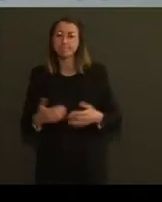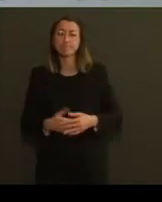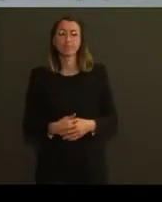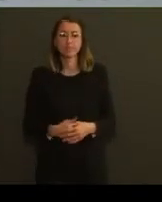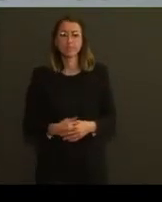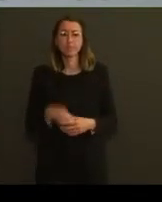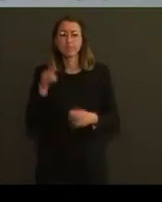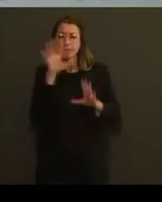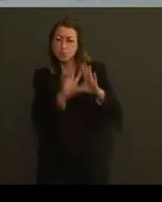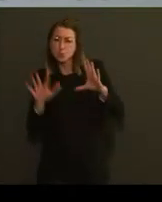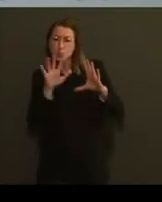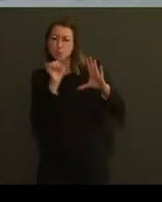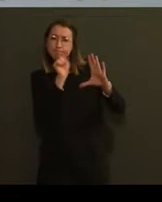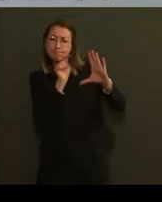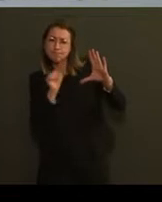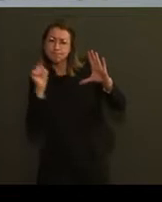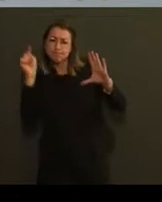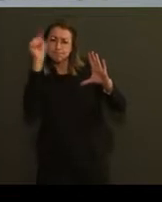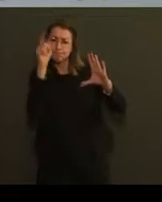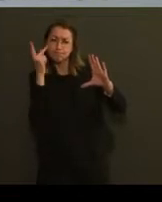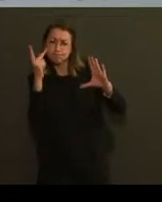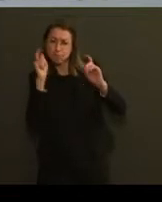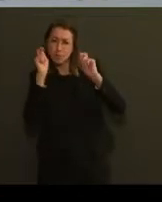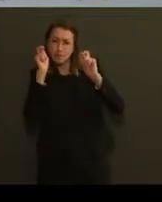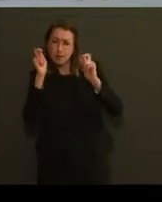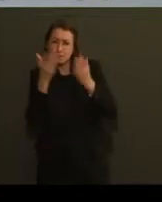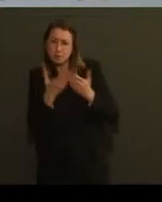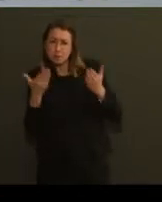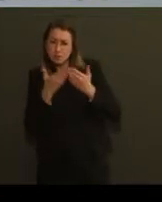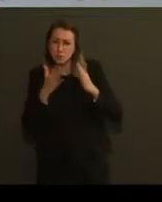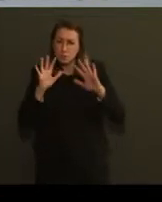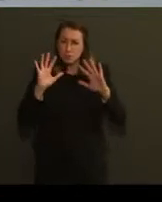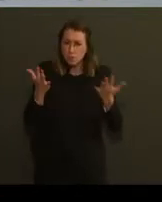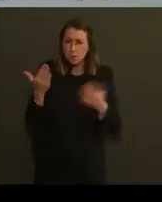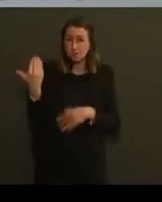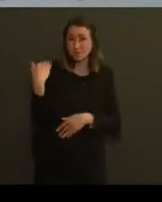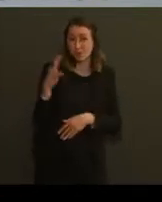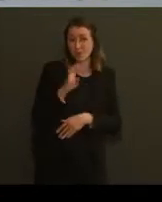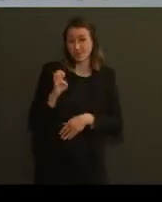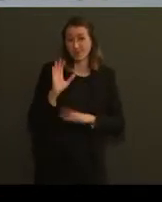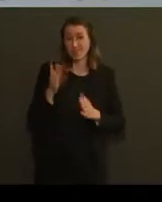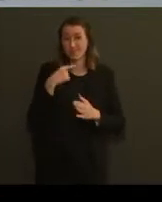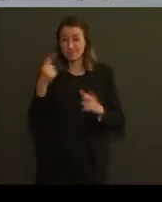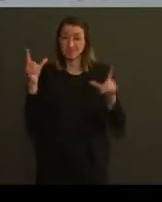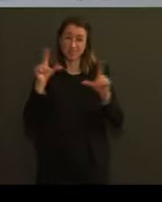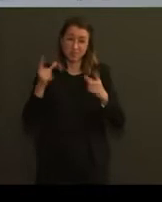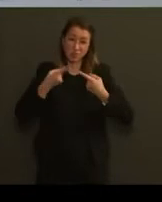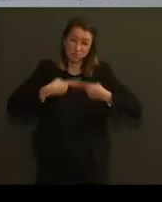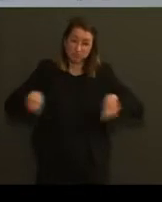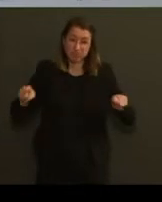on se rend compte, et vous l'avez entendu dans les médias durant ce week-end, que la situation est particulièrement précaire